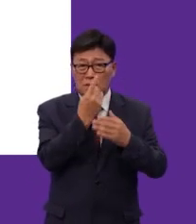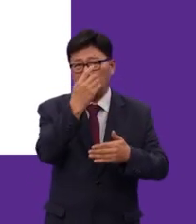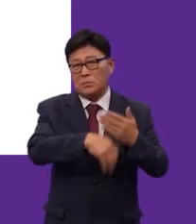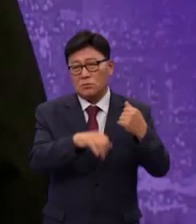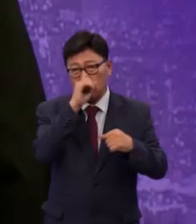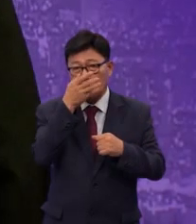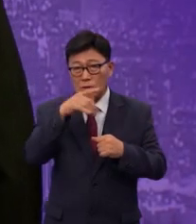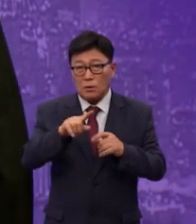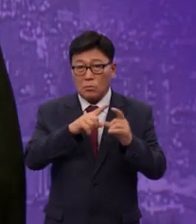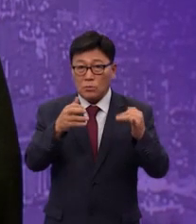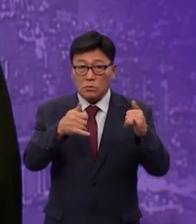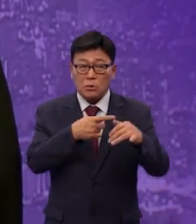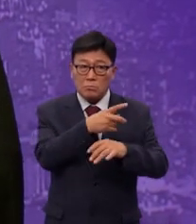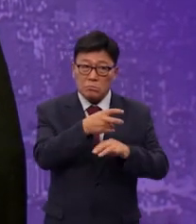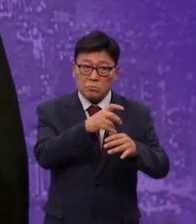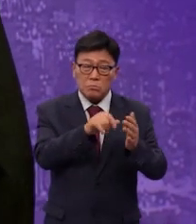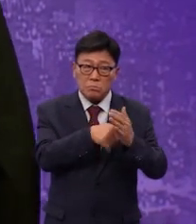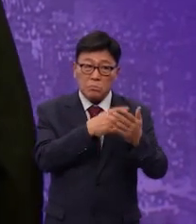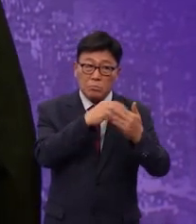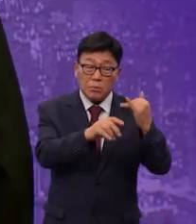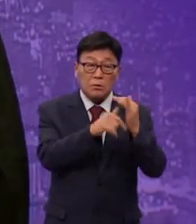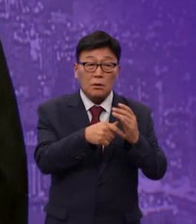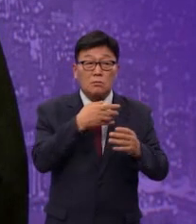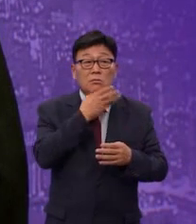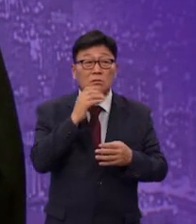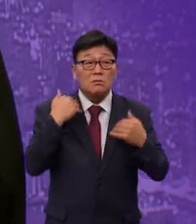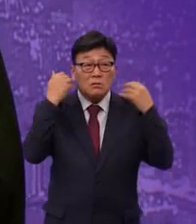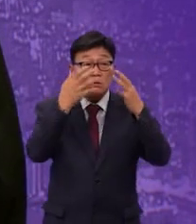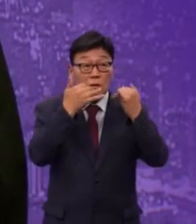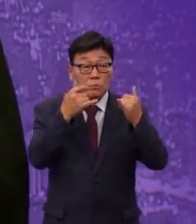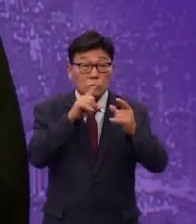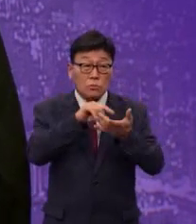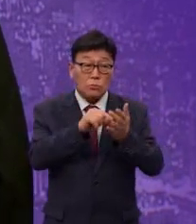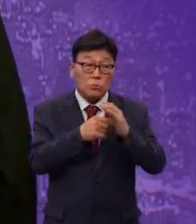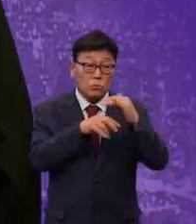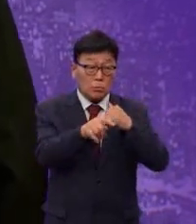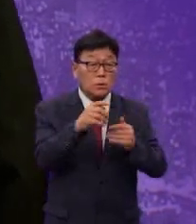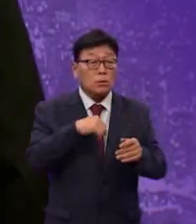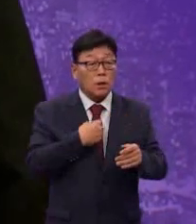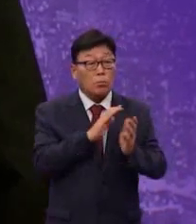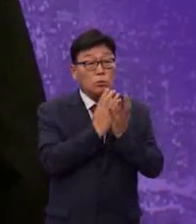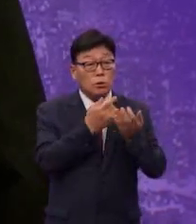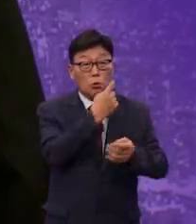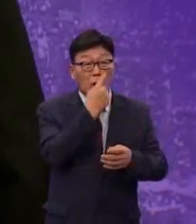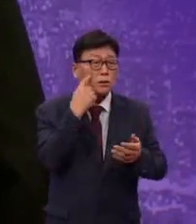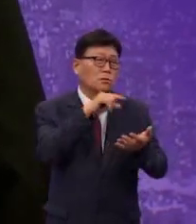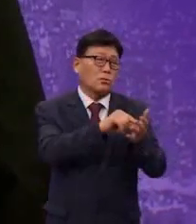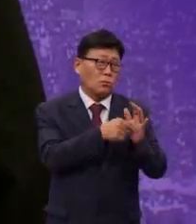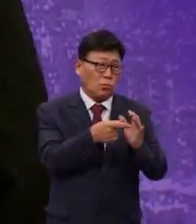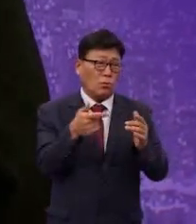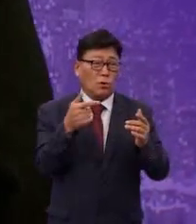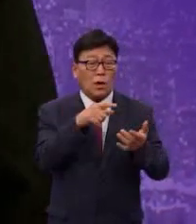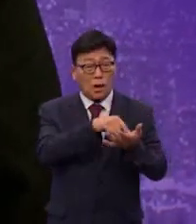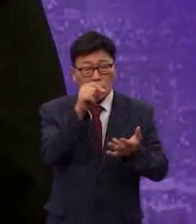대중교통 이용할 때의 신분 확인 수준, 우리 어르신들이 지하철 이용할 때의 신분 확인 수준처럼 신분 확인 수준을 크게